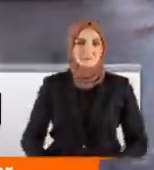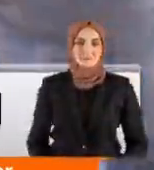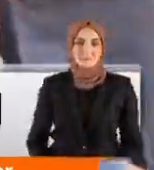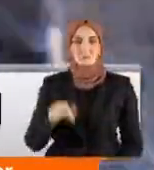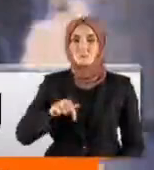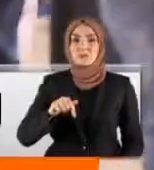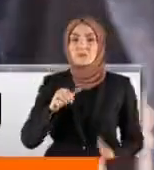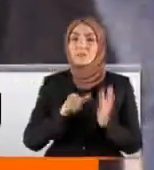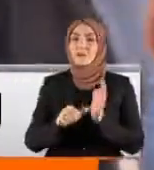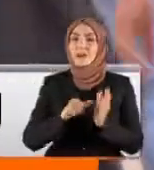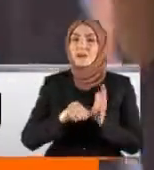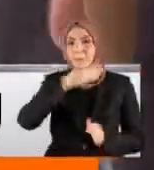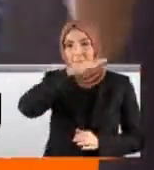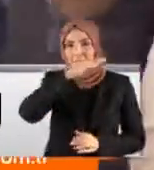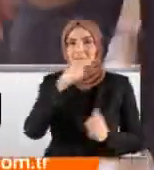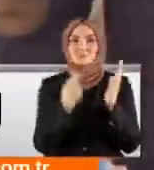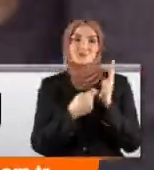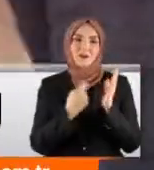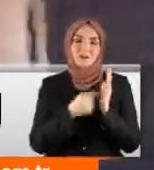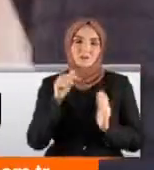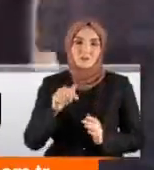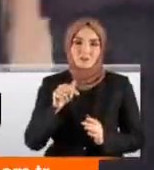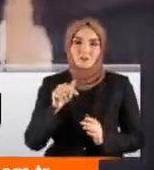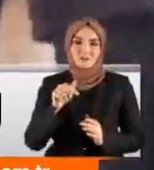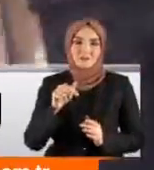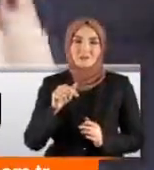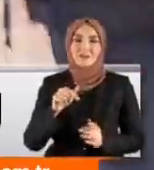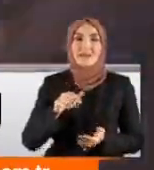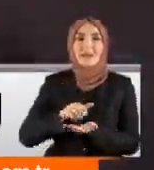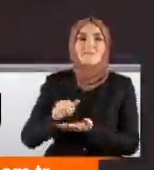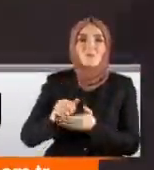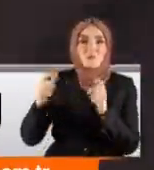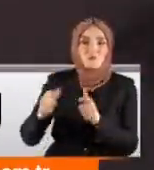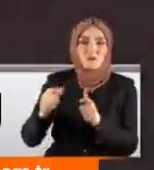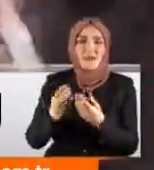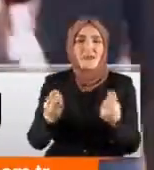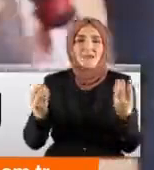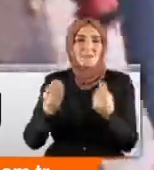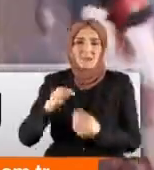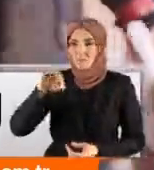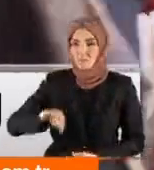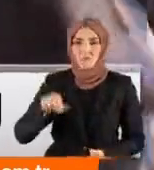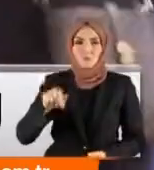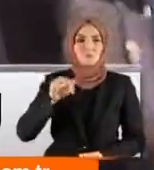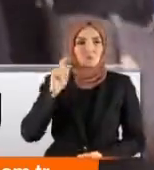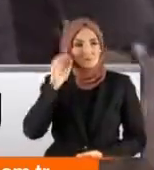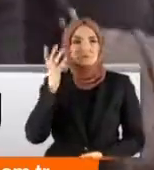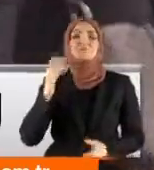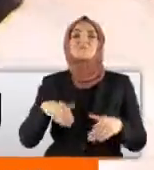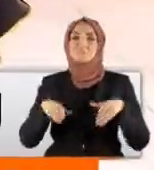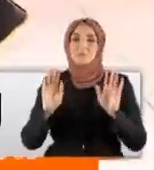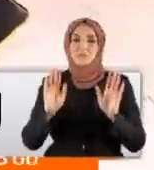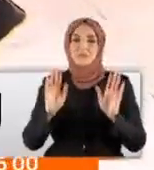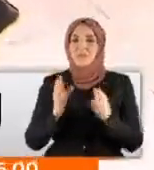Burası Tarihi Mısır Çarşısı, Eminönü'nün en kalabalık noktalarından birisi. Ve bizi bugün de şaşırtmadı, iğne atsan yere